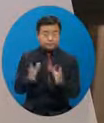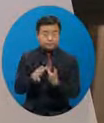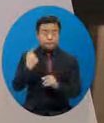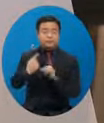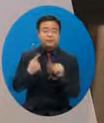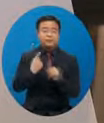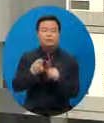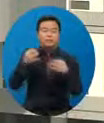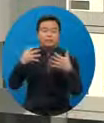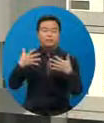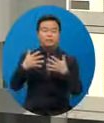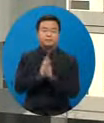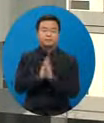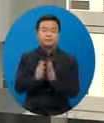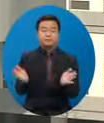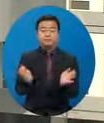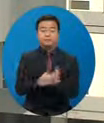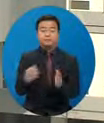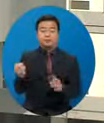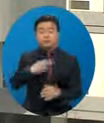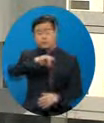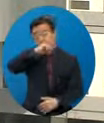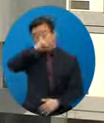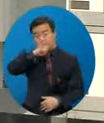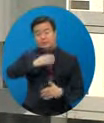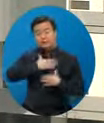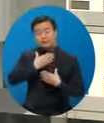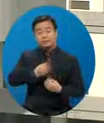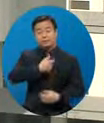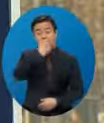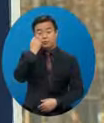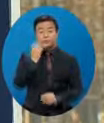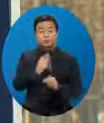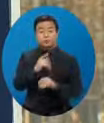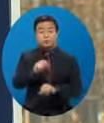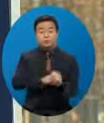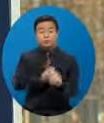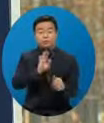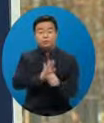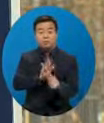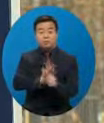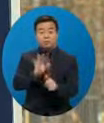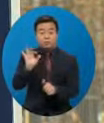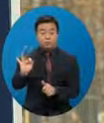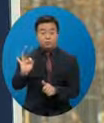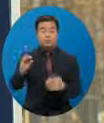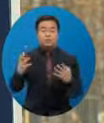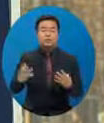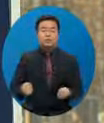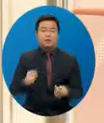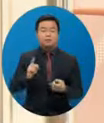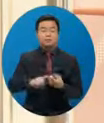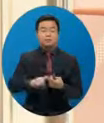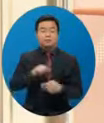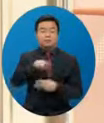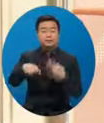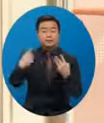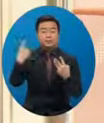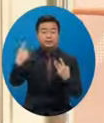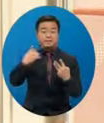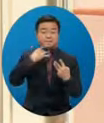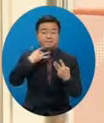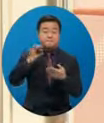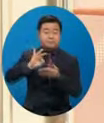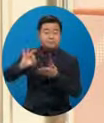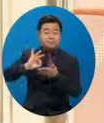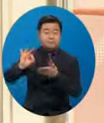사라졌습니다. 또 예산 자체도 안정성이 부족한 특별교부금으로 주로 이루어졌고 그마저도 3분의 1만